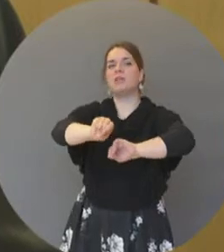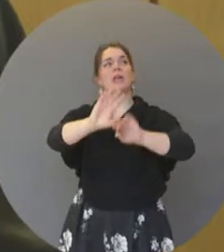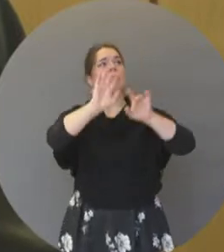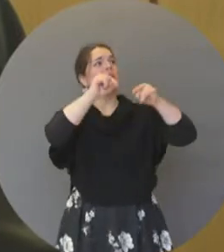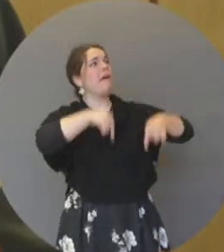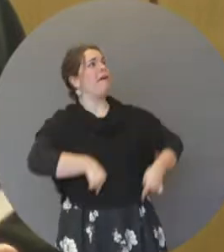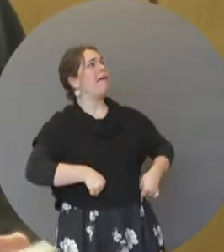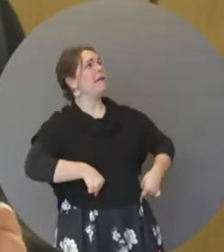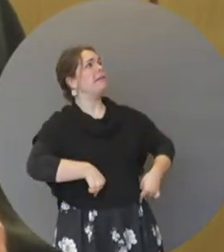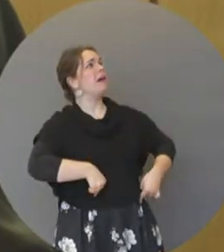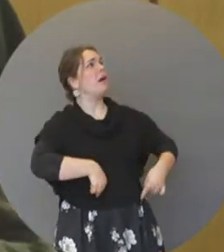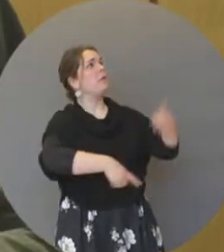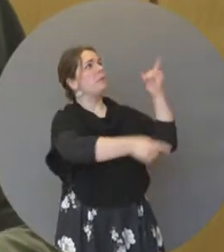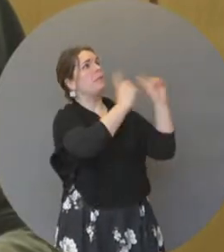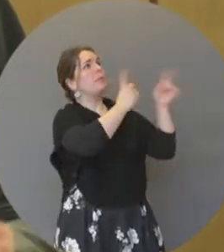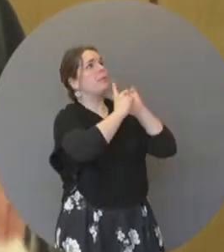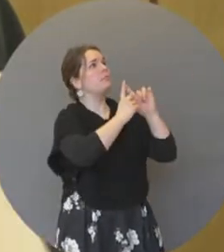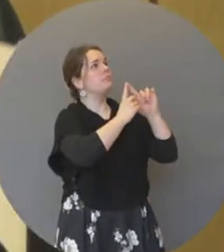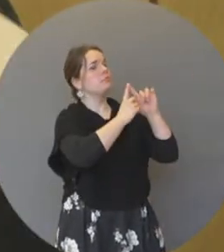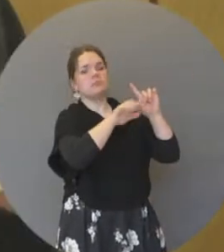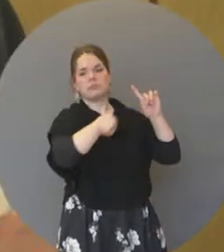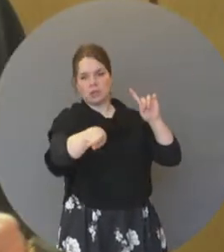sur un tel sujet